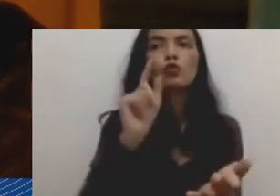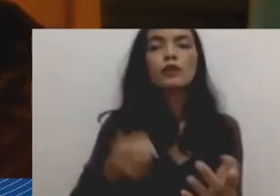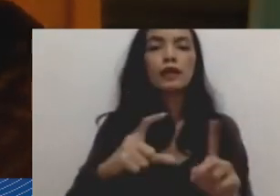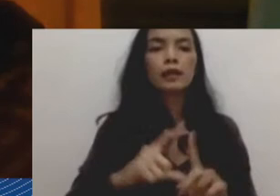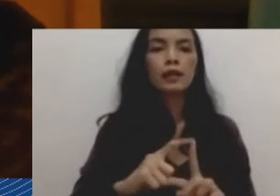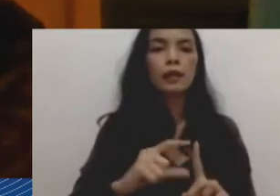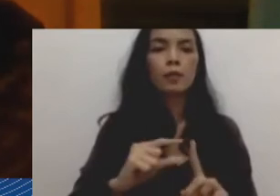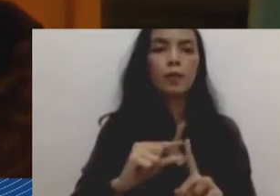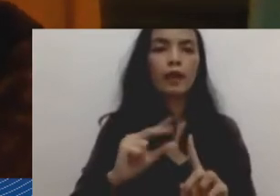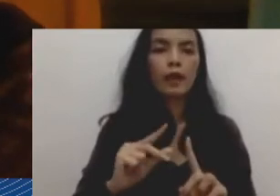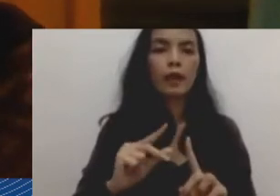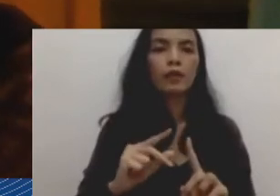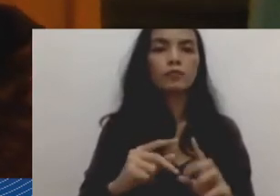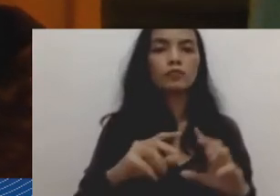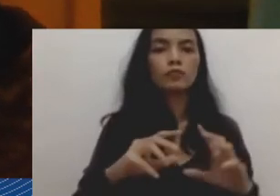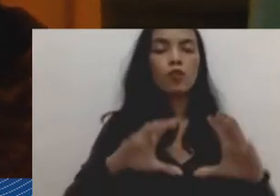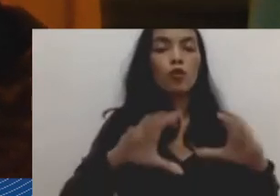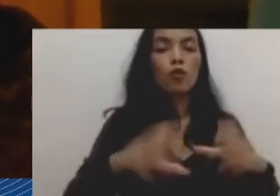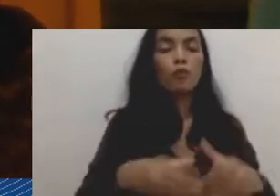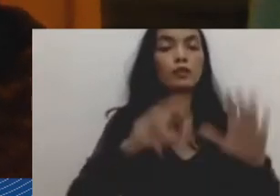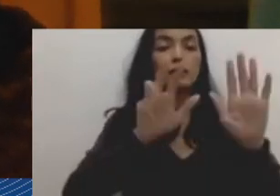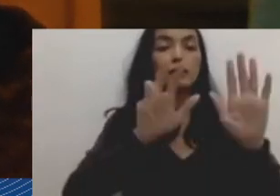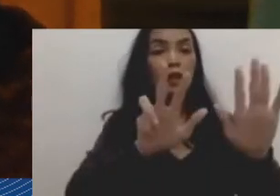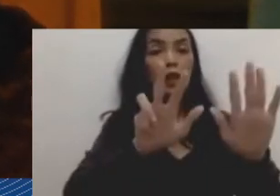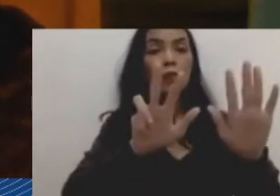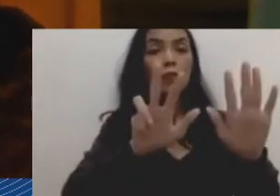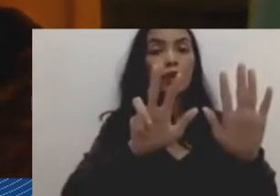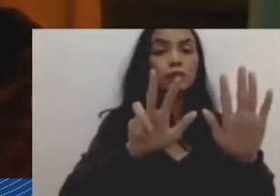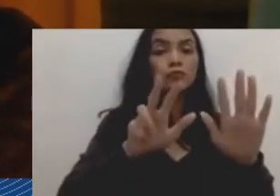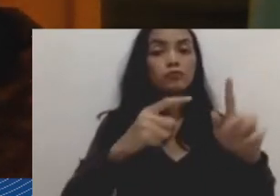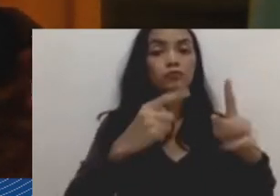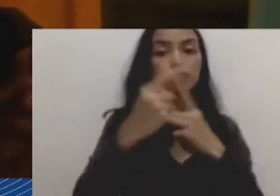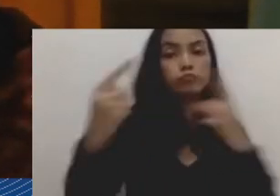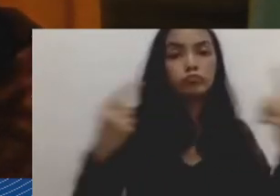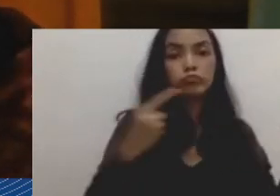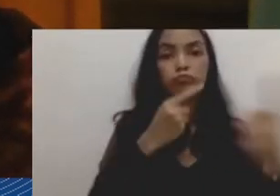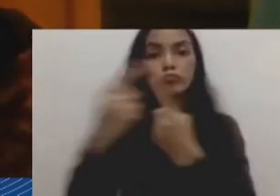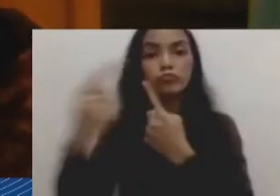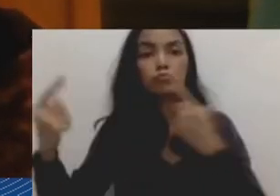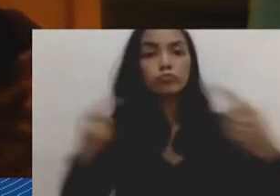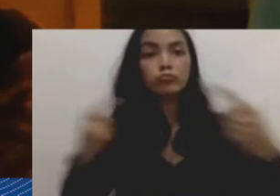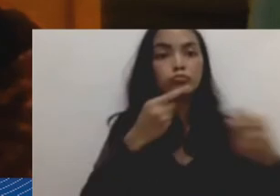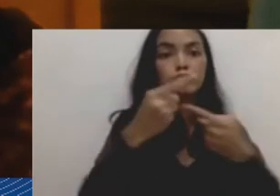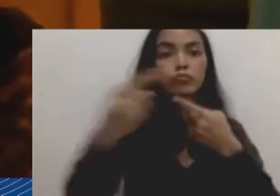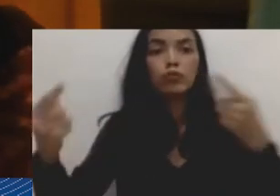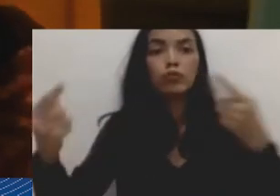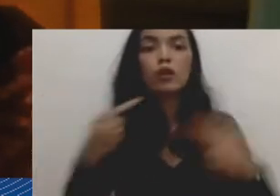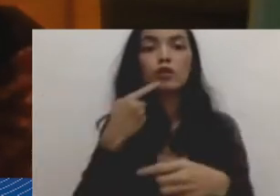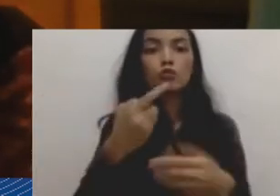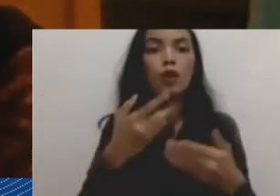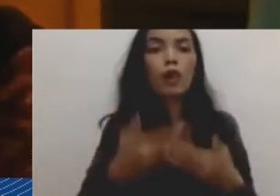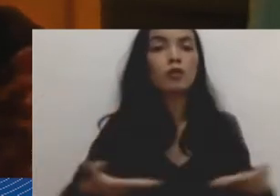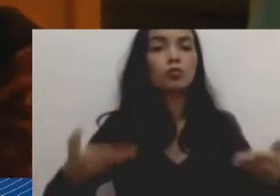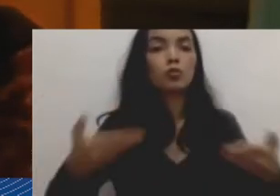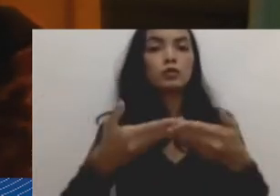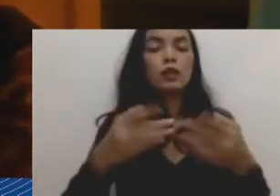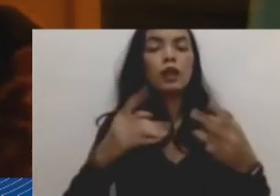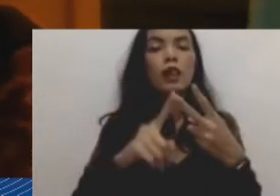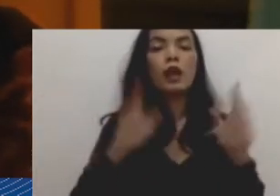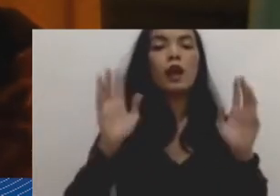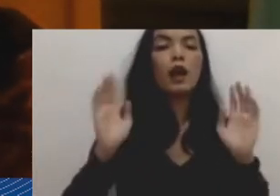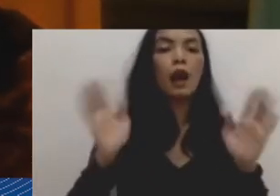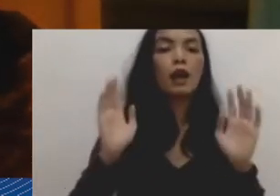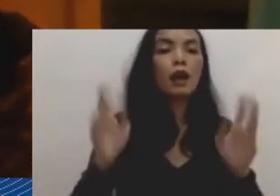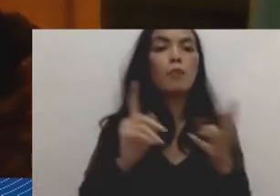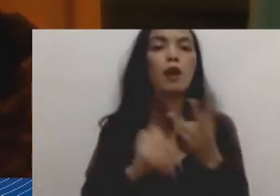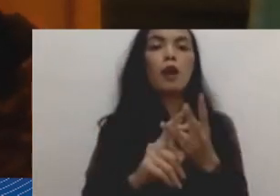Lalu dibahas di Komisi 8. Komisi 8 itu membidangi persoalan sosial, keagamaan,